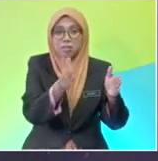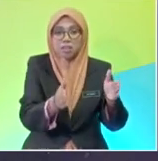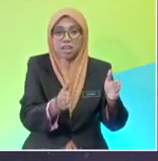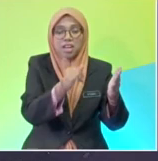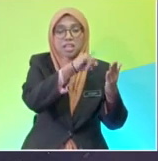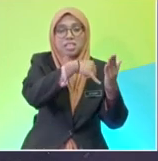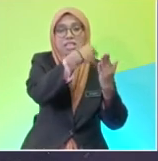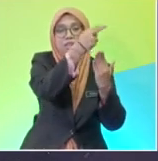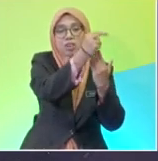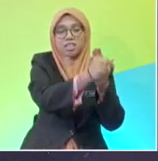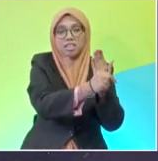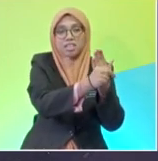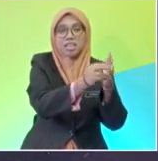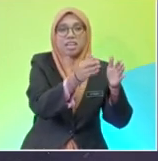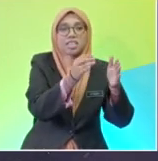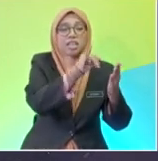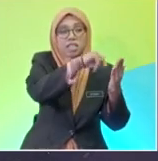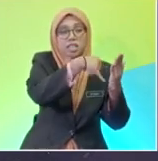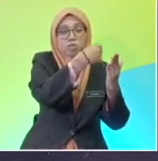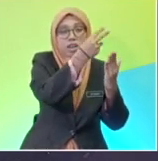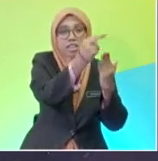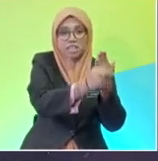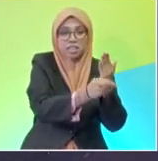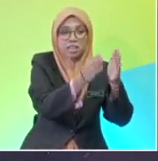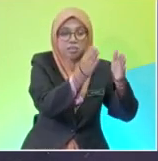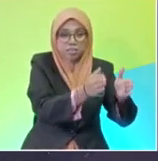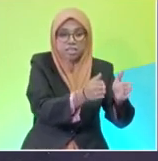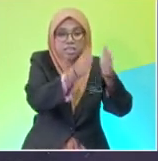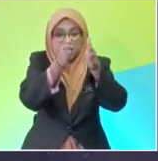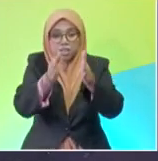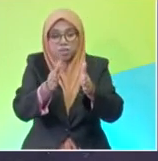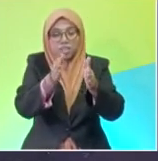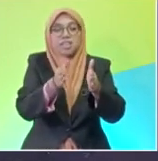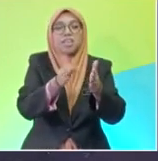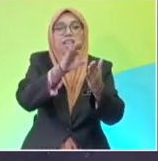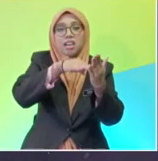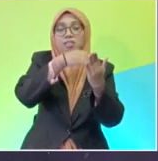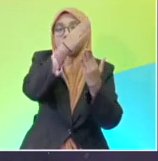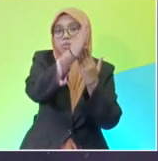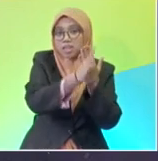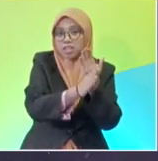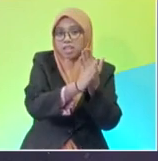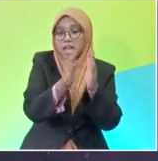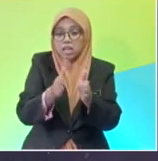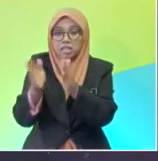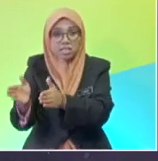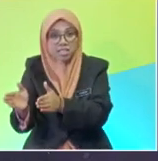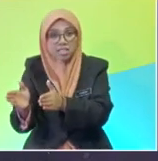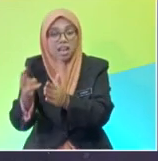bulan Januari ialah bulan Februari. Betul. Januari, Februari, March.